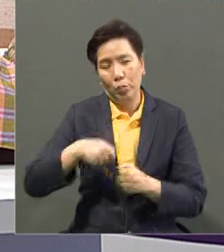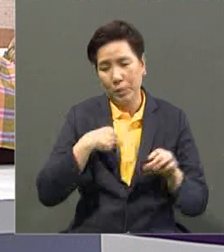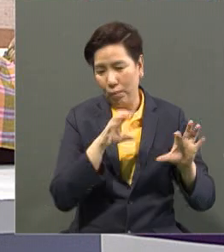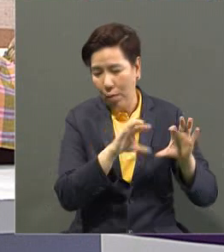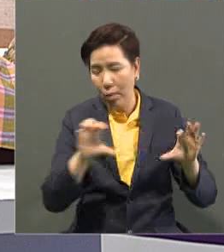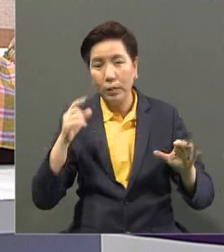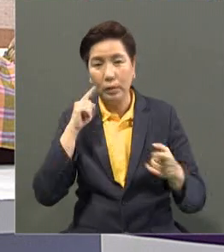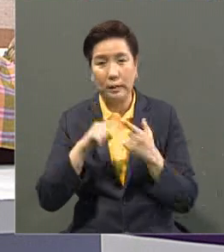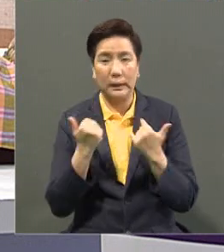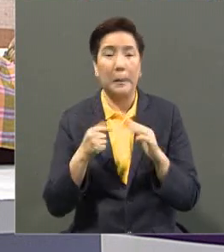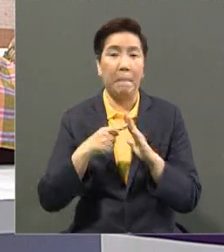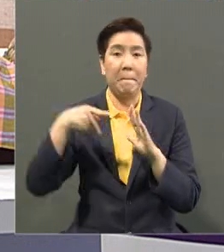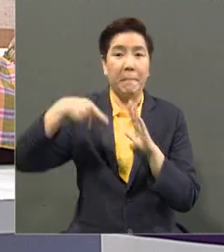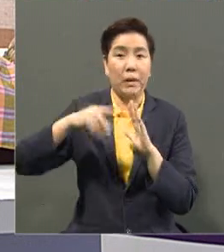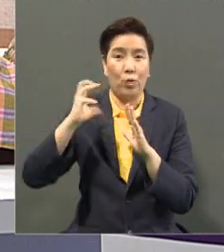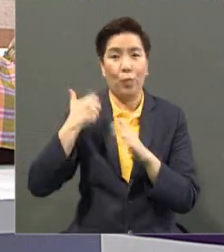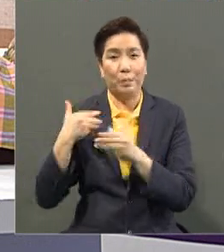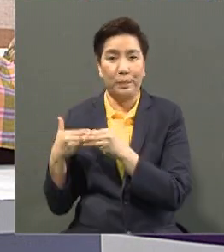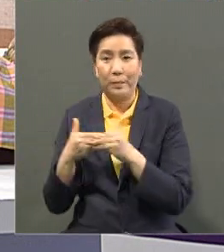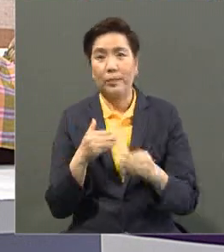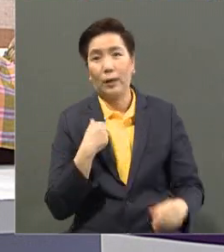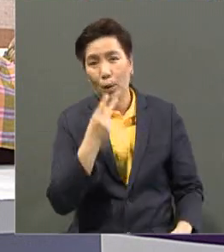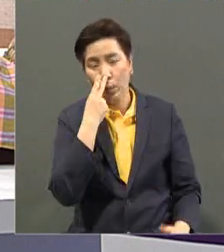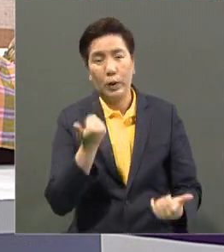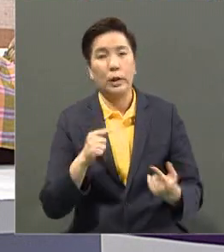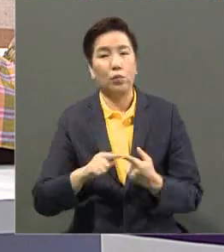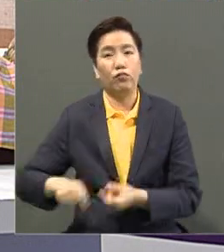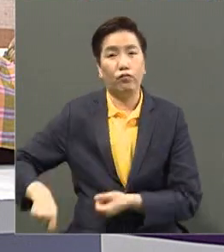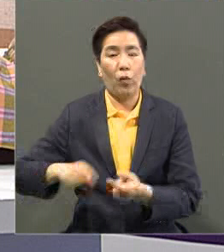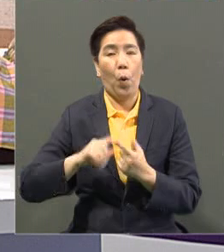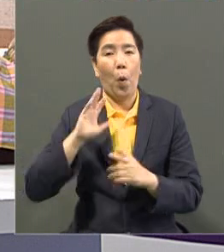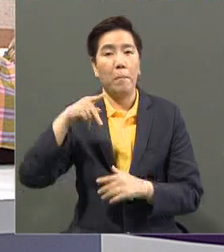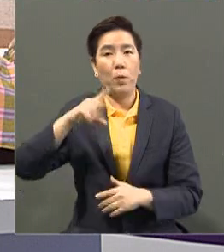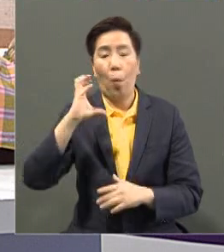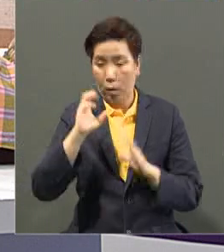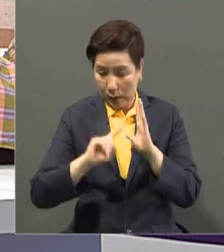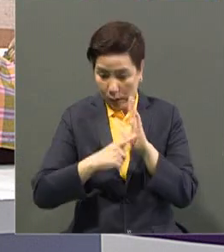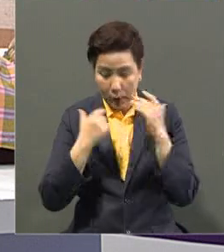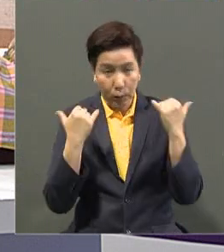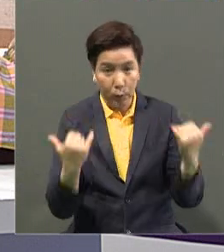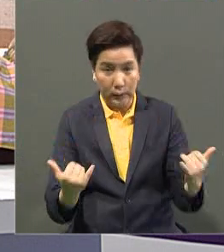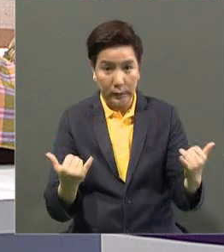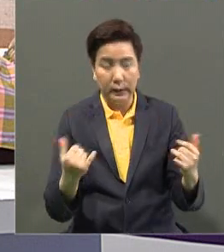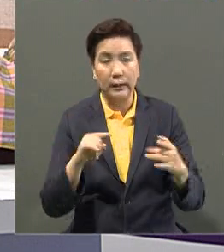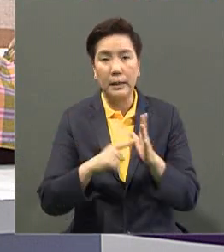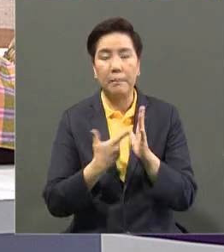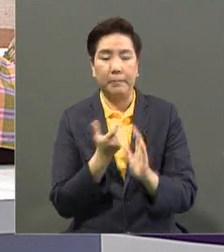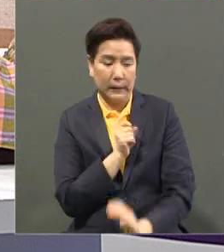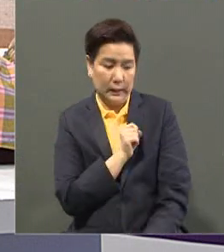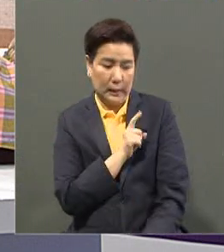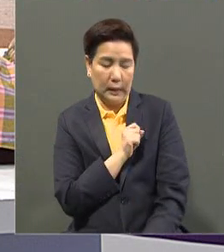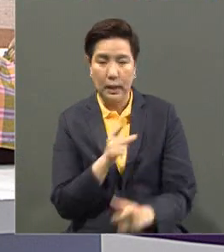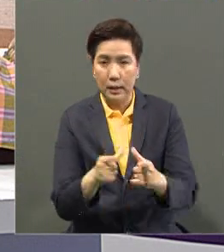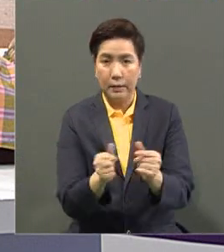นะฮะอย่างที่พิษณุโลกจะพาคุณผู้ชมไปเพราะว่างานมหาสงกรานต์ของที่นั่นเนี่ยเขาเริ่มแล้วตั้งแต่วันนี้โดยเริ่มจากพิธีทางศาสนาเป็น